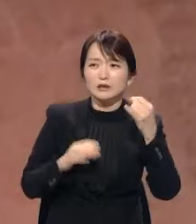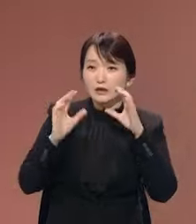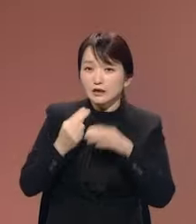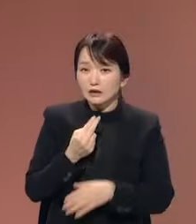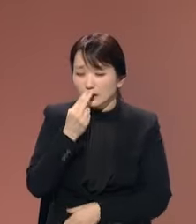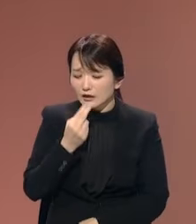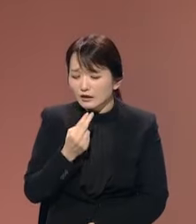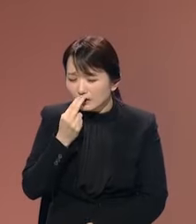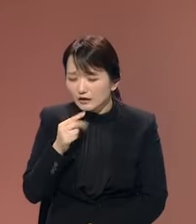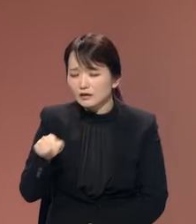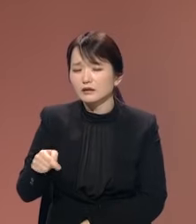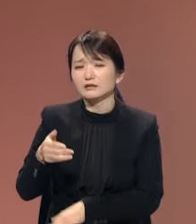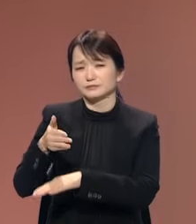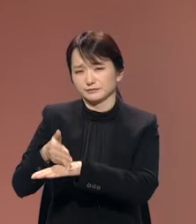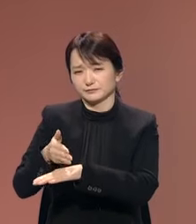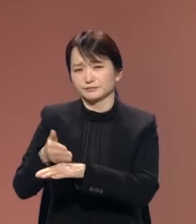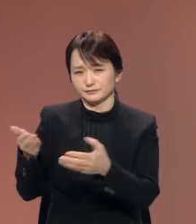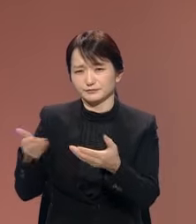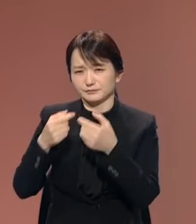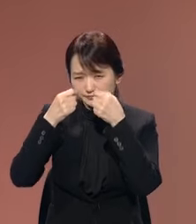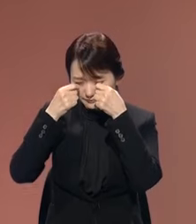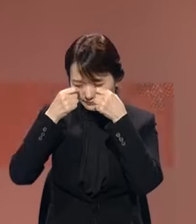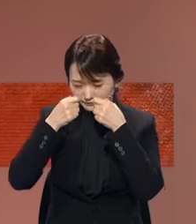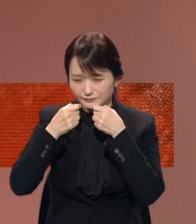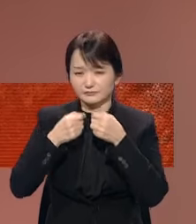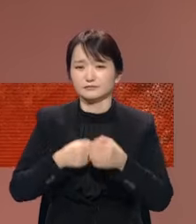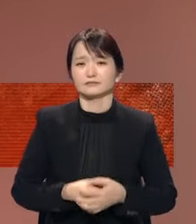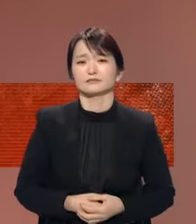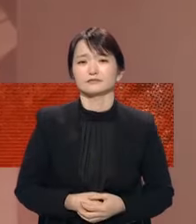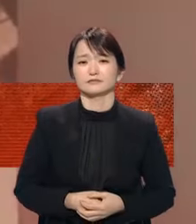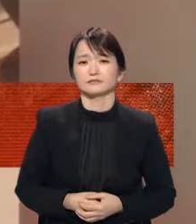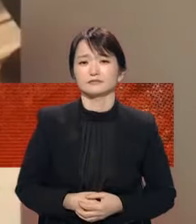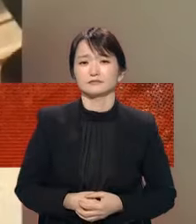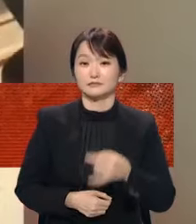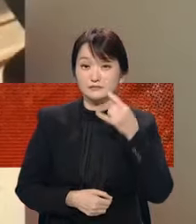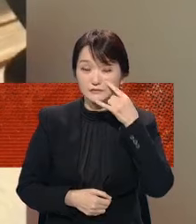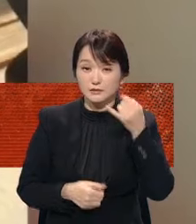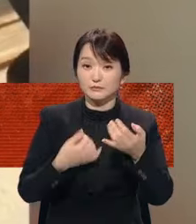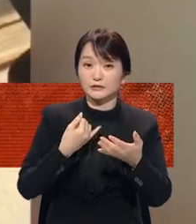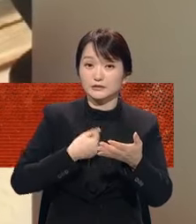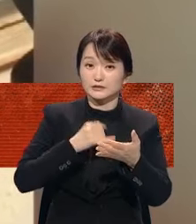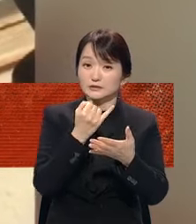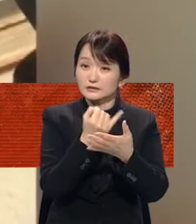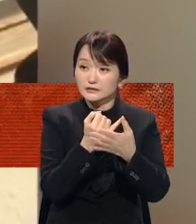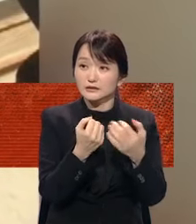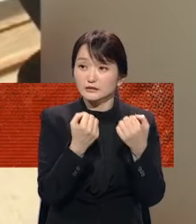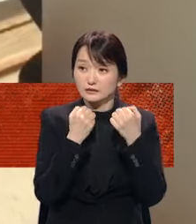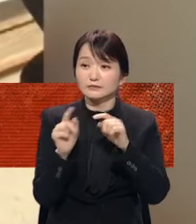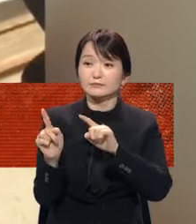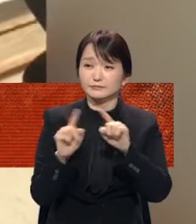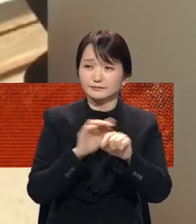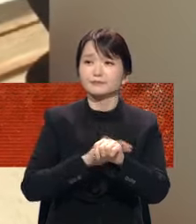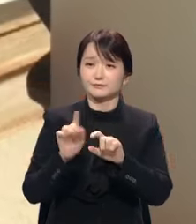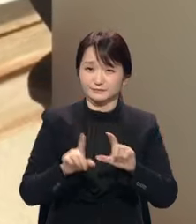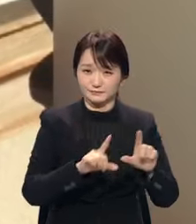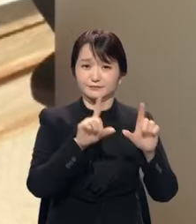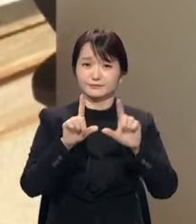쉬고 있다는 것만으로도 세상에. 감사한 일이라면서 눈물을 훔쳤습니다. 아이 엄마와 첫째 딸은 아이고. 일단 건강을 회복해서 잘 지내고